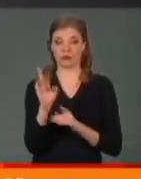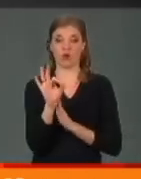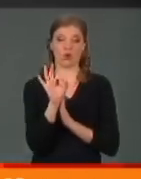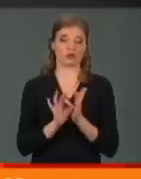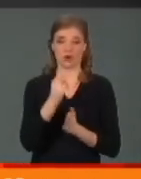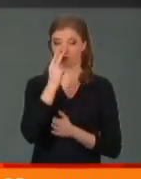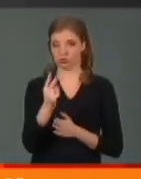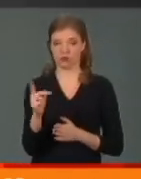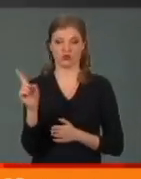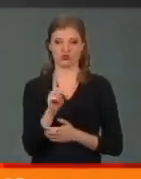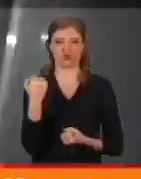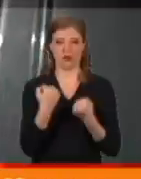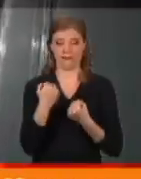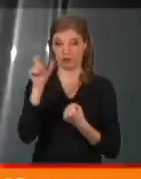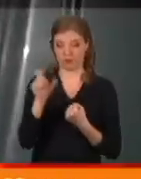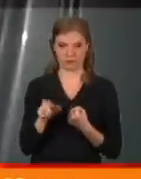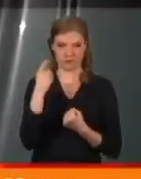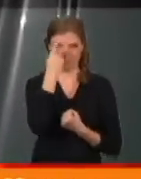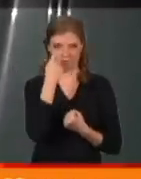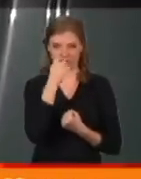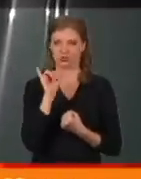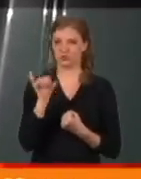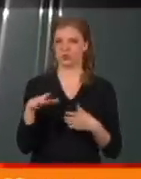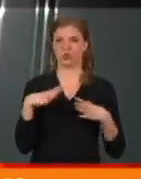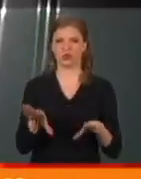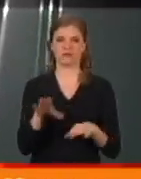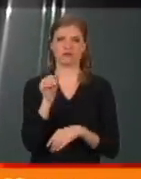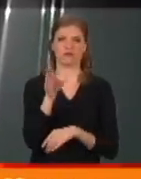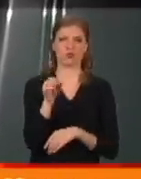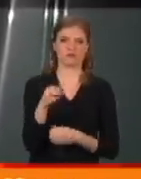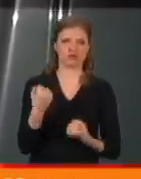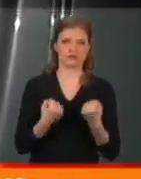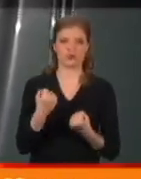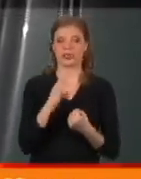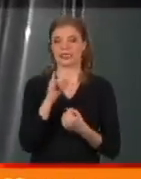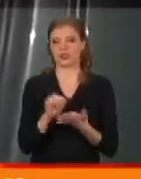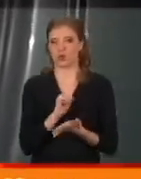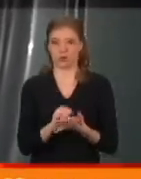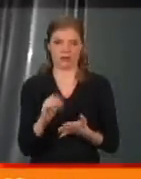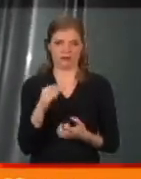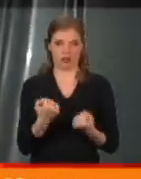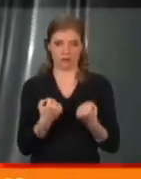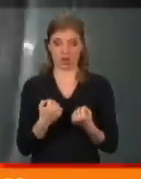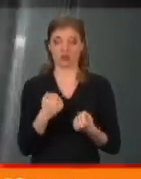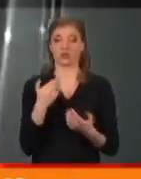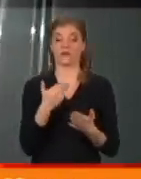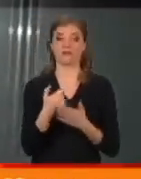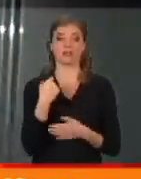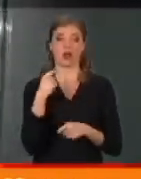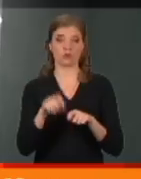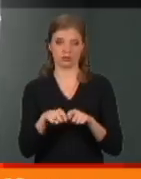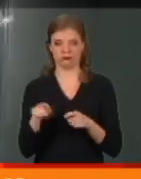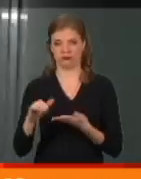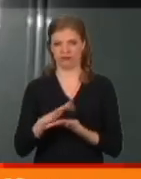одразу побачили, що автомобіліст п'яний. У нього не було ані посвідчення водія, ані документів на машину. Від алкотесту